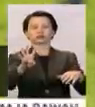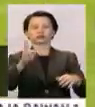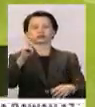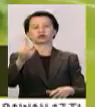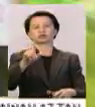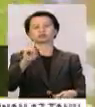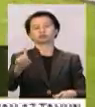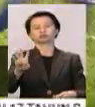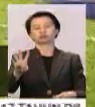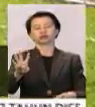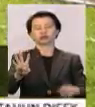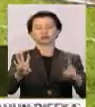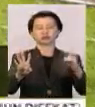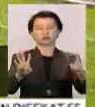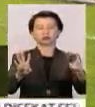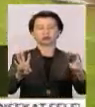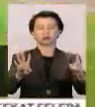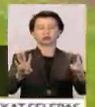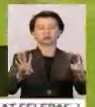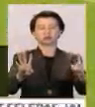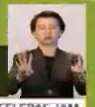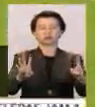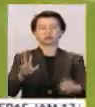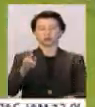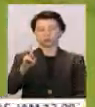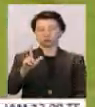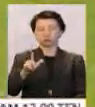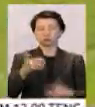Lumpur. 4-1 keputusan penuh,